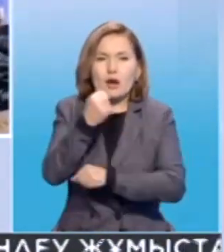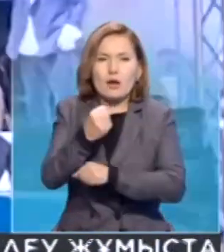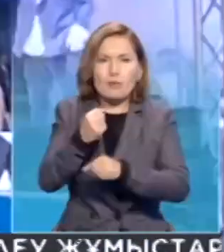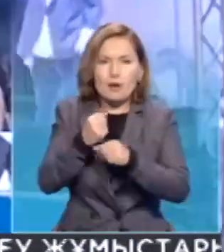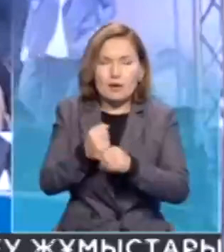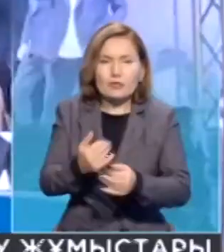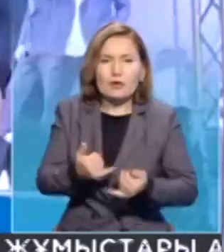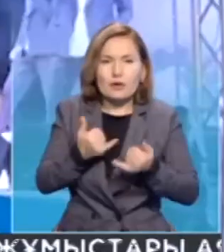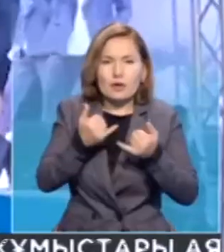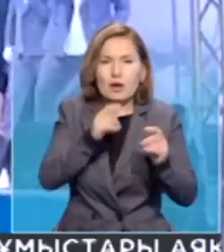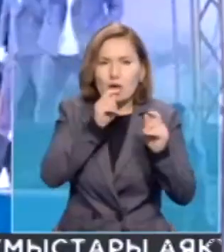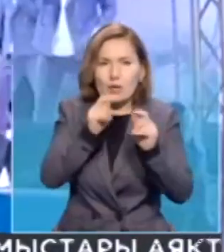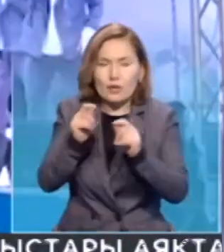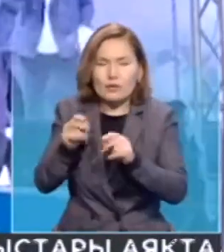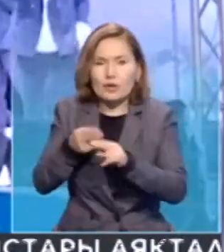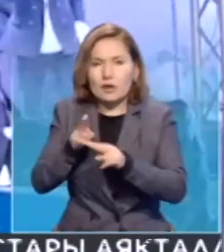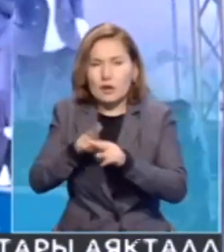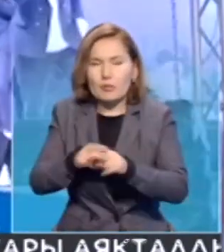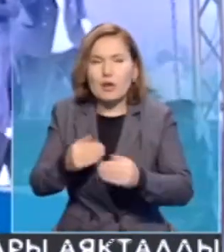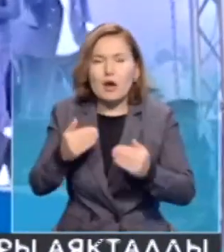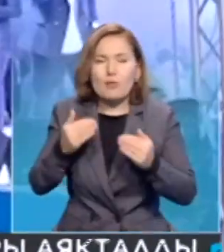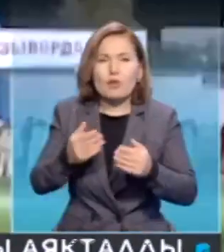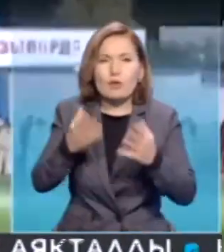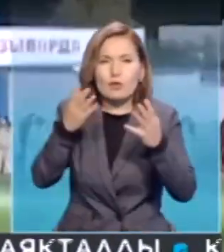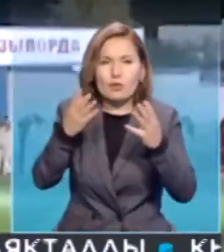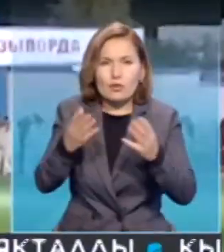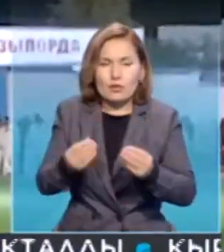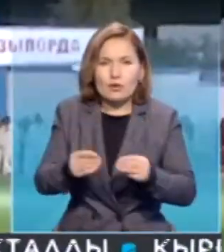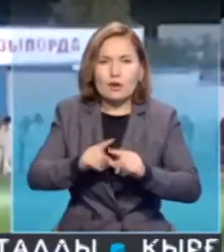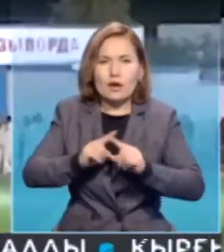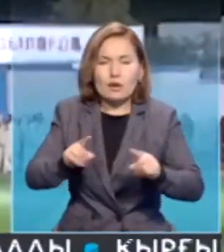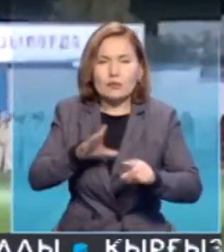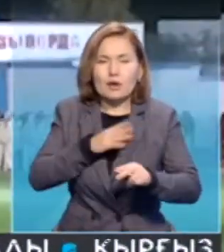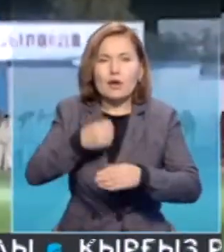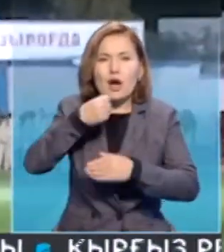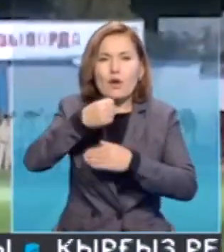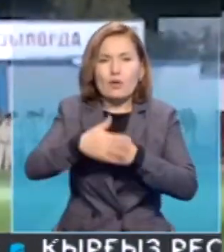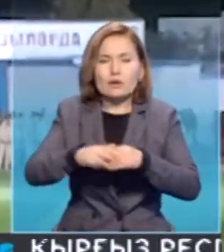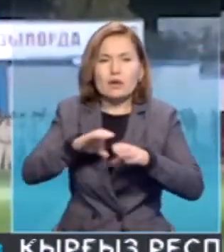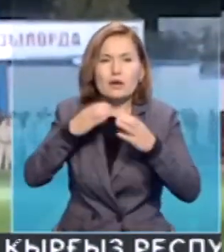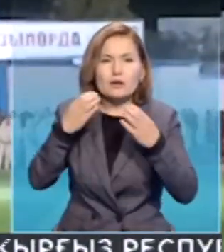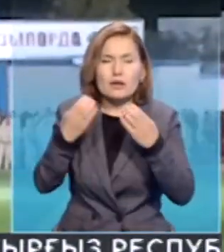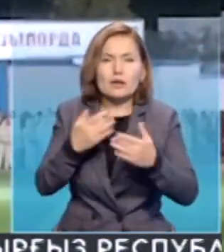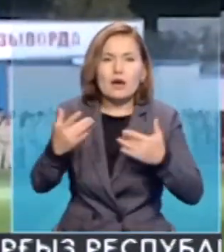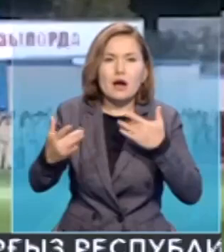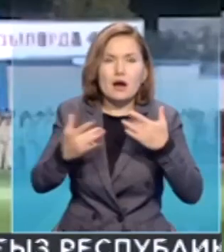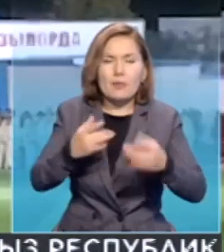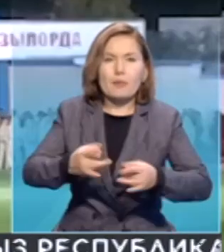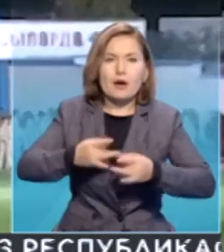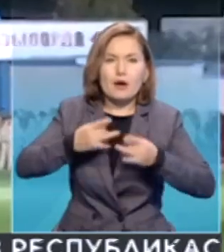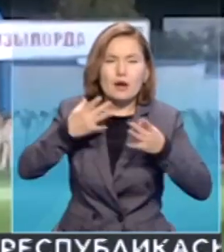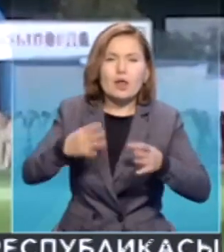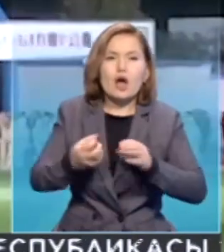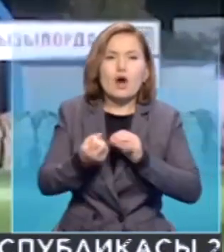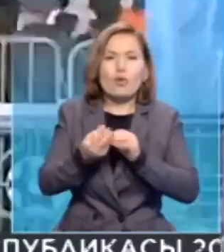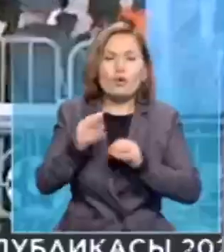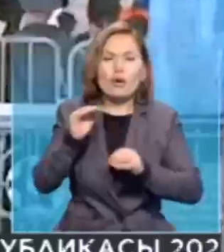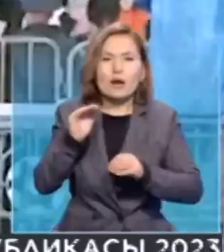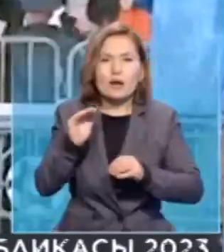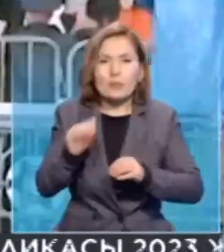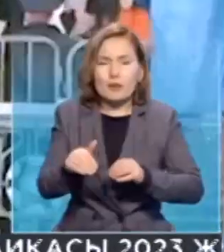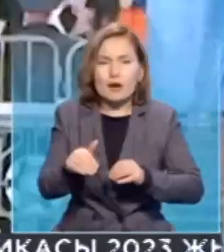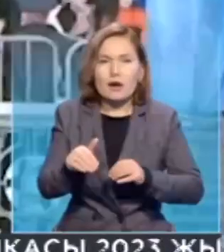сала өкілдері елдің алдында шерумен жүріп өтті. Жалпы орталық стадиондағы гала концертке 12 мыңға